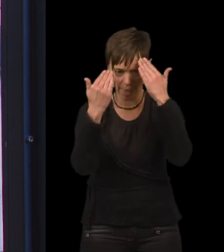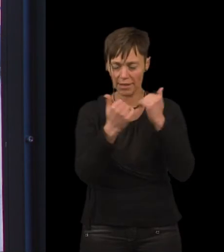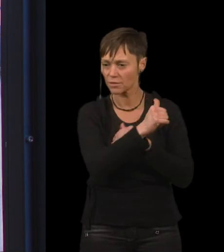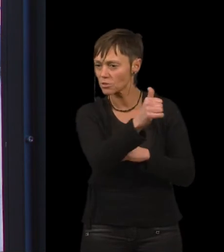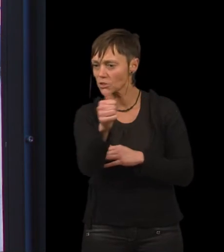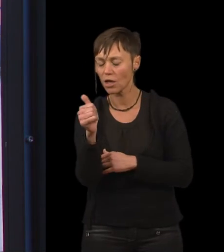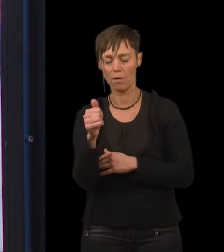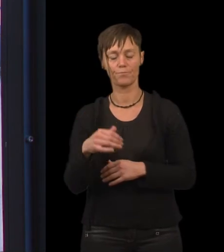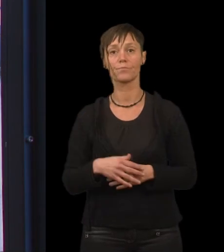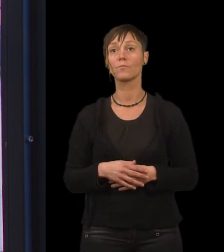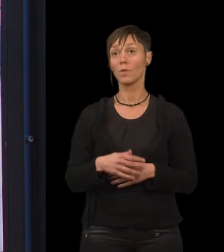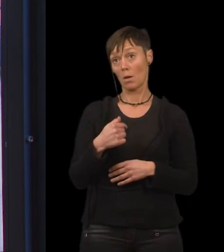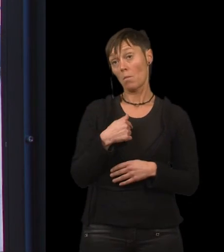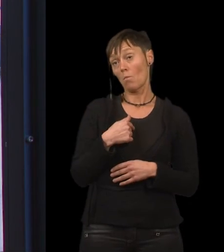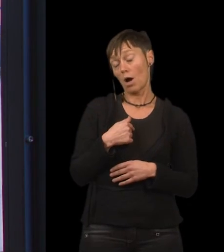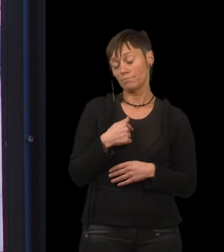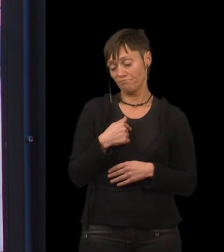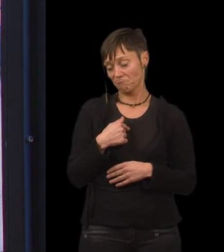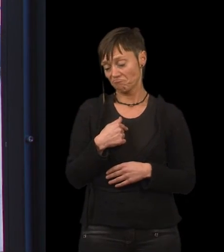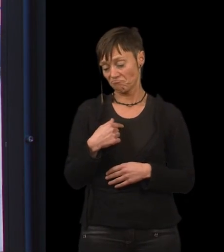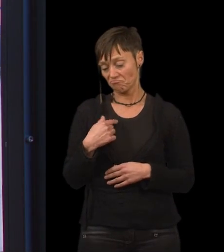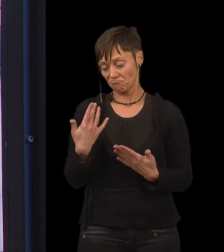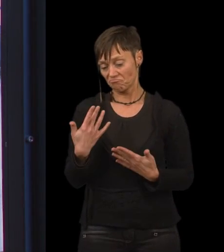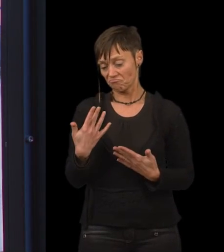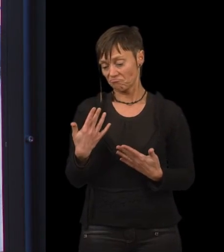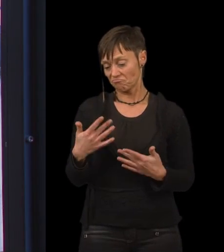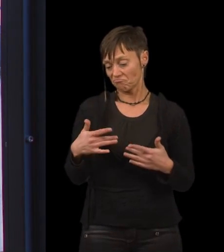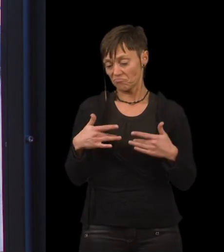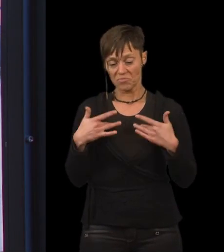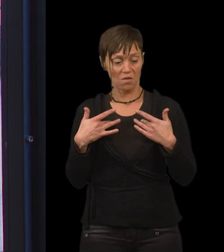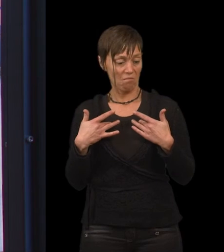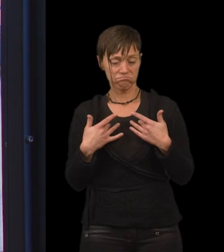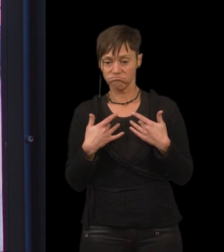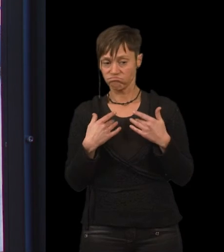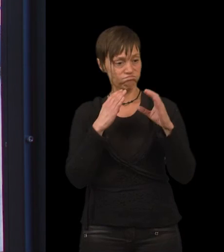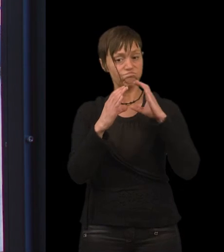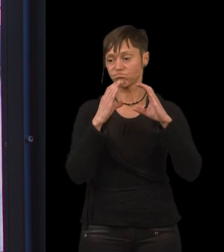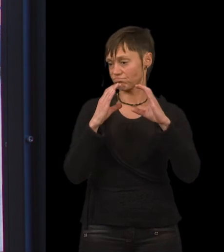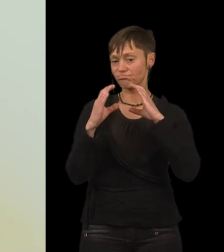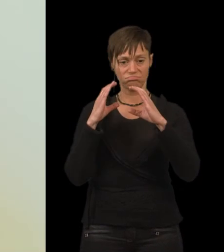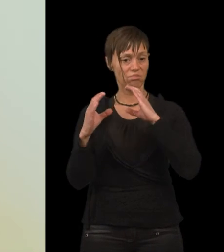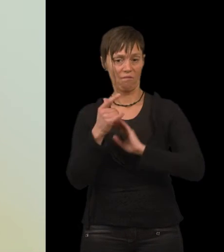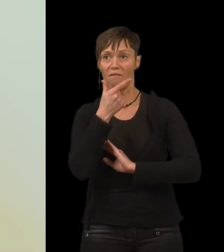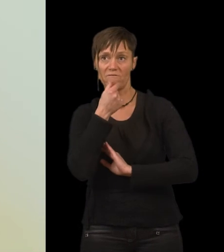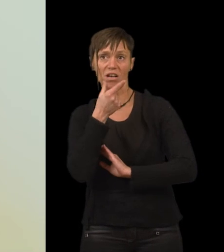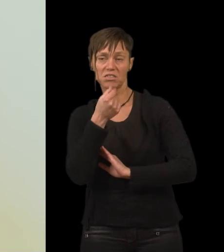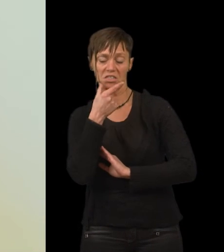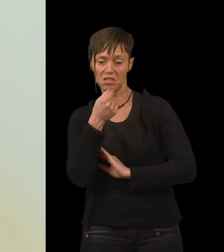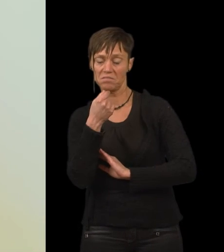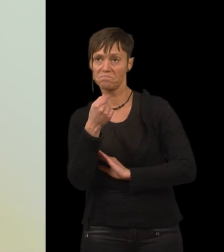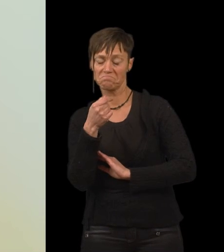je pense qu'au-delà de ce qu'on fait ensemble, il y a une connaissance de l'autre qui est extraordinaire. Là, j'ai